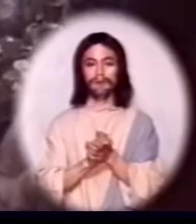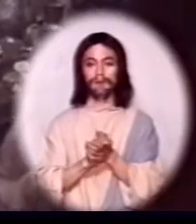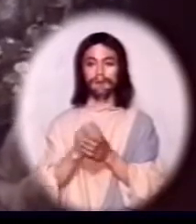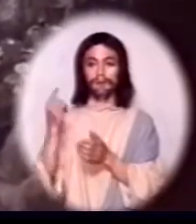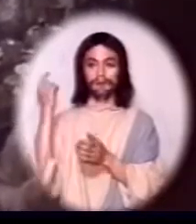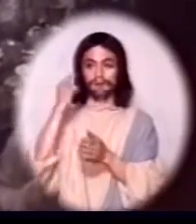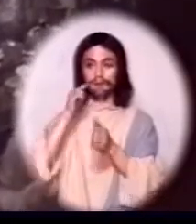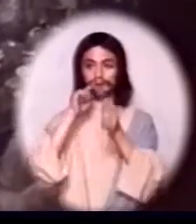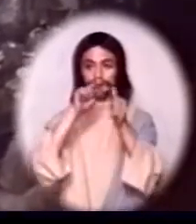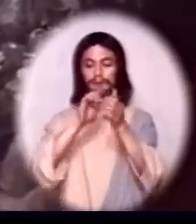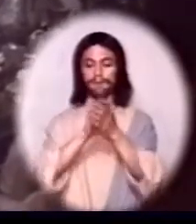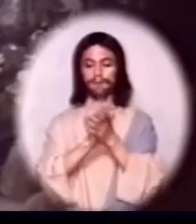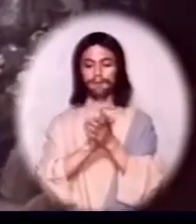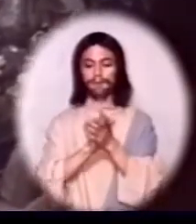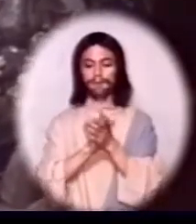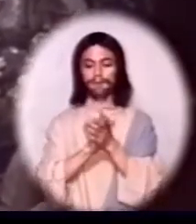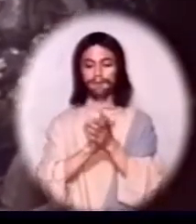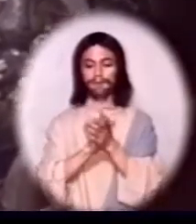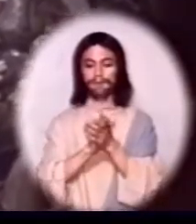듣거라.